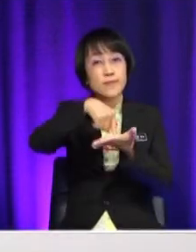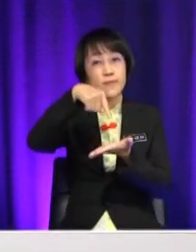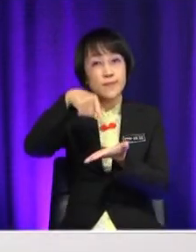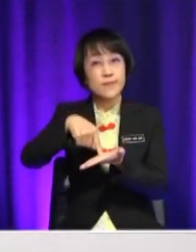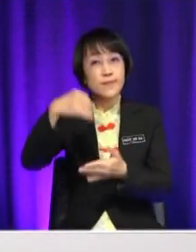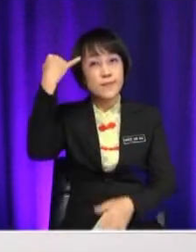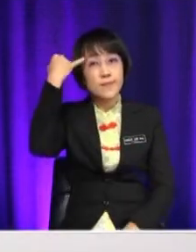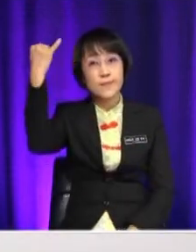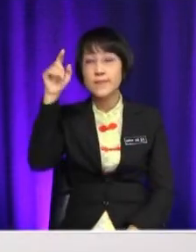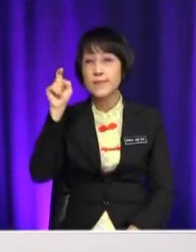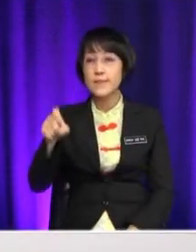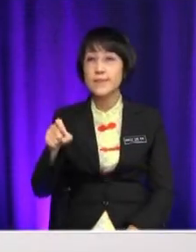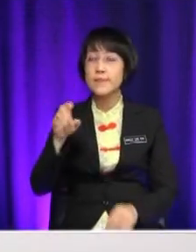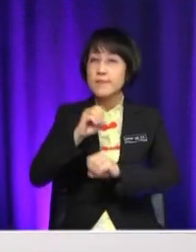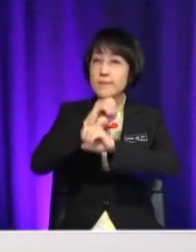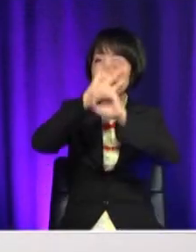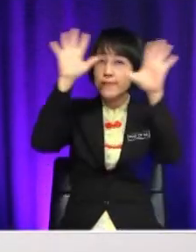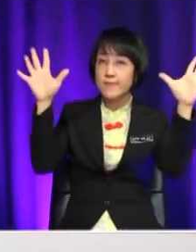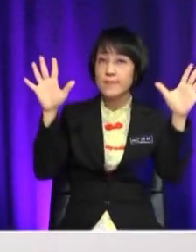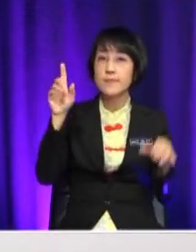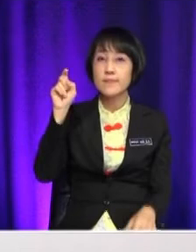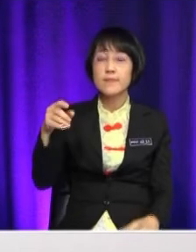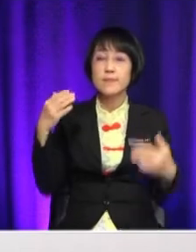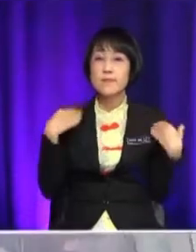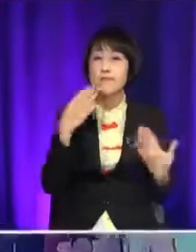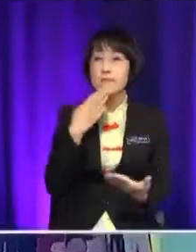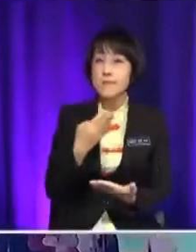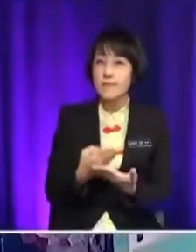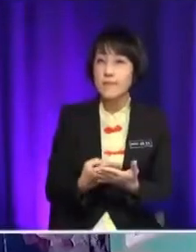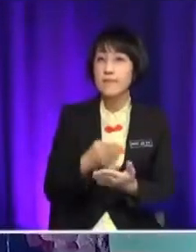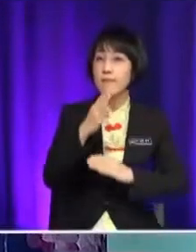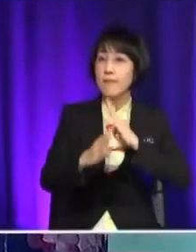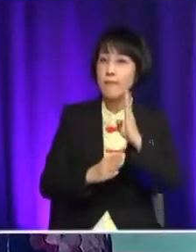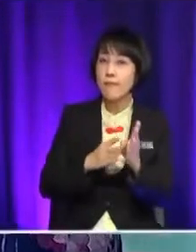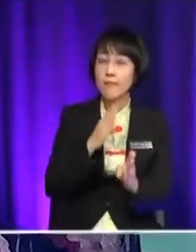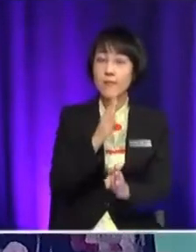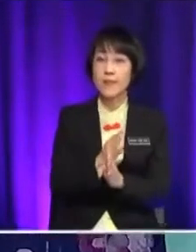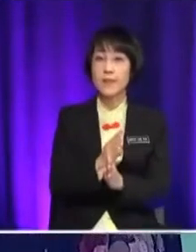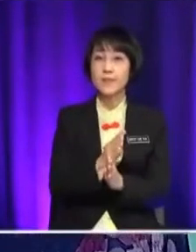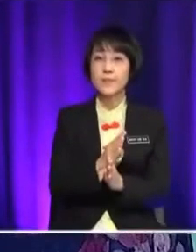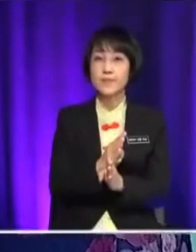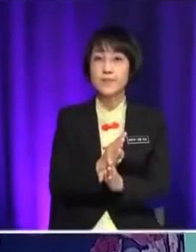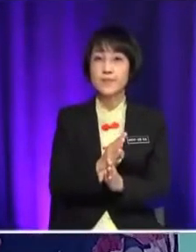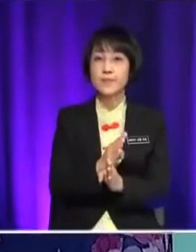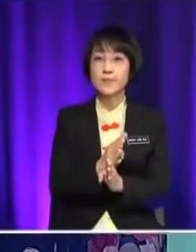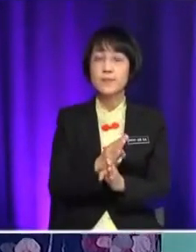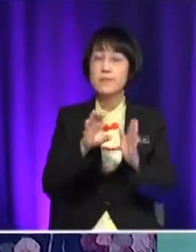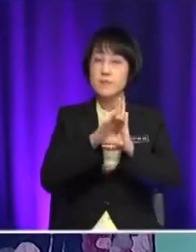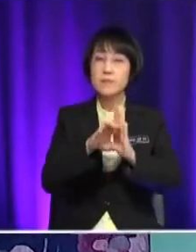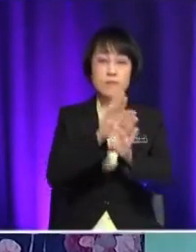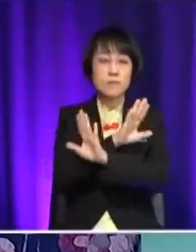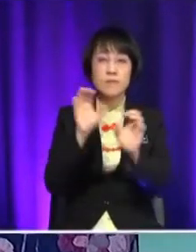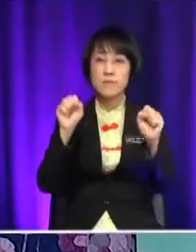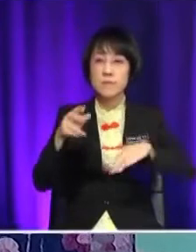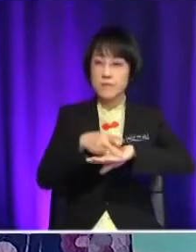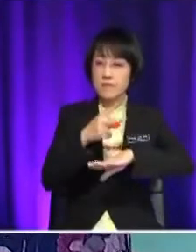kita mesti jelas. Ya? Kita kena ada budi pekerti. Maksudnya kita tak bolehlah masuk dalam keadaan pakaian yang tidak sesuai, ya.